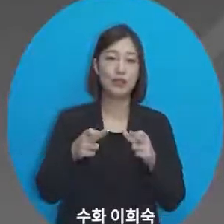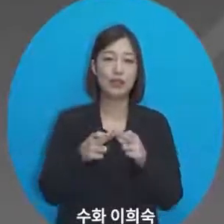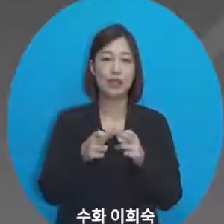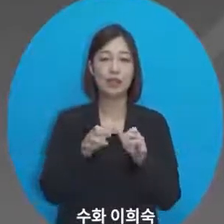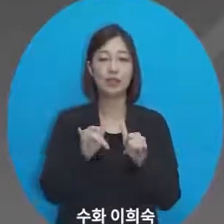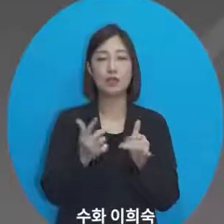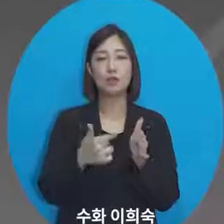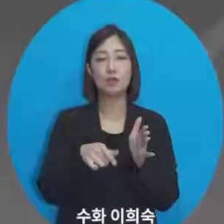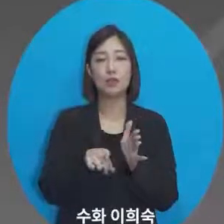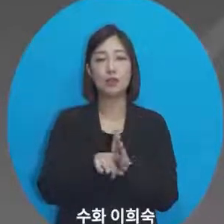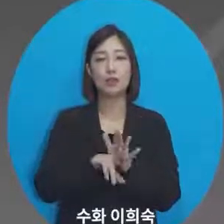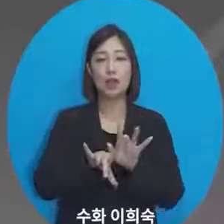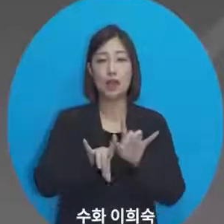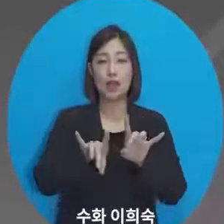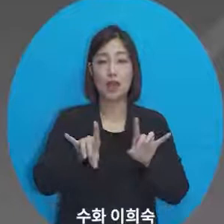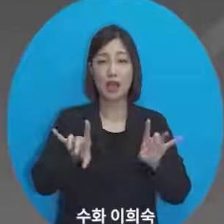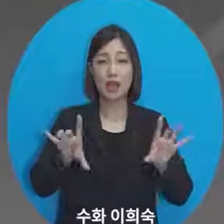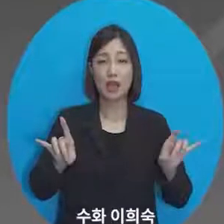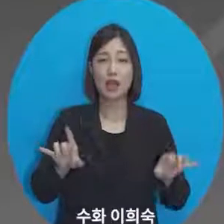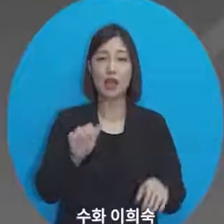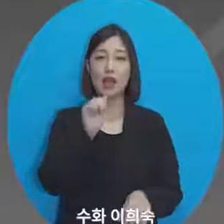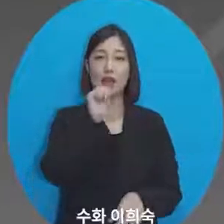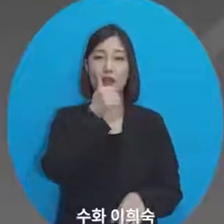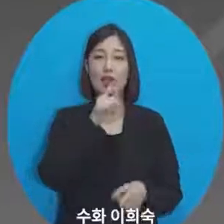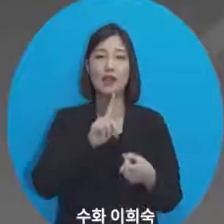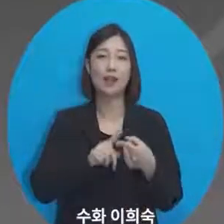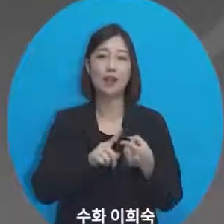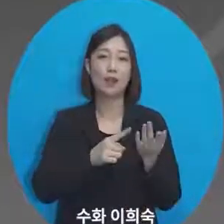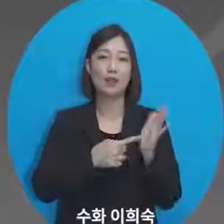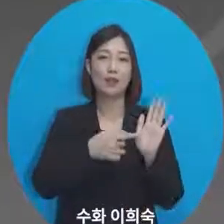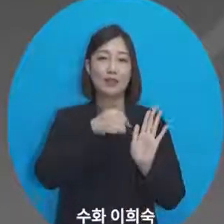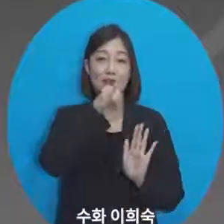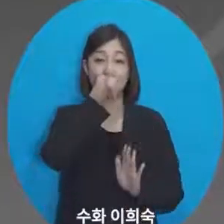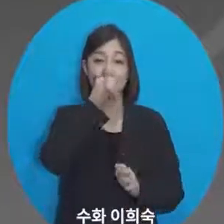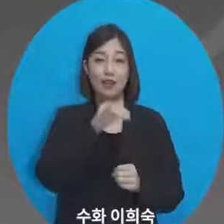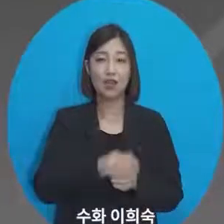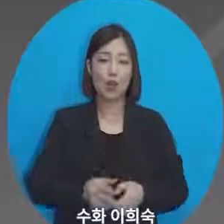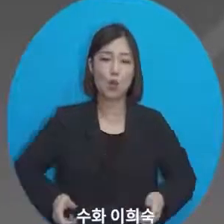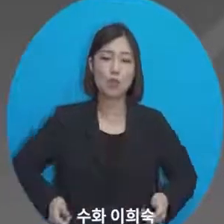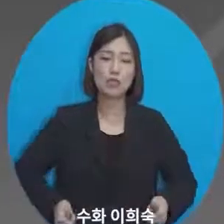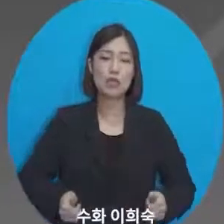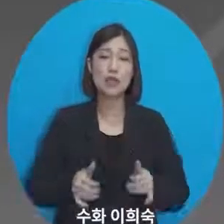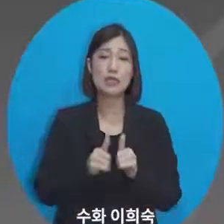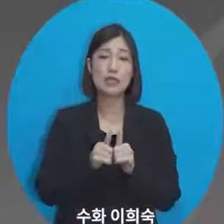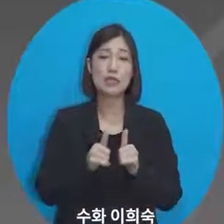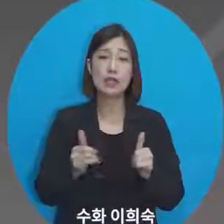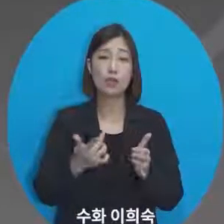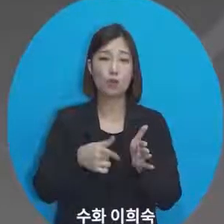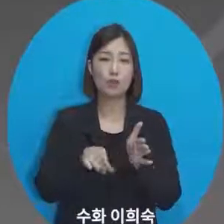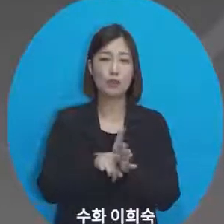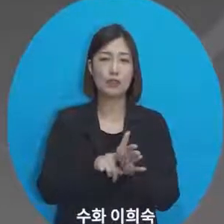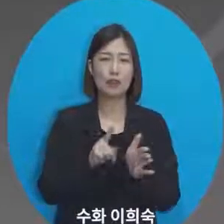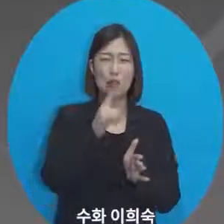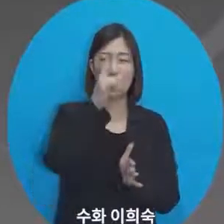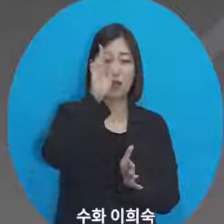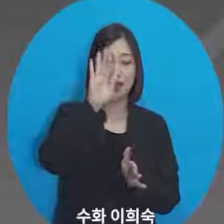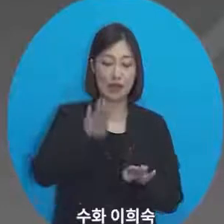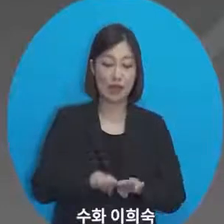위해서 각종 안내 표지판 같은 경우는 휠체어 이용자 등도 적용하고 있습니다.